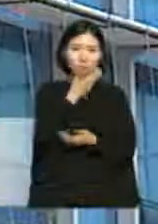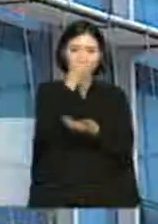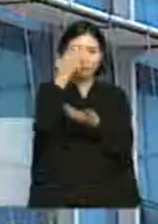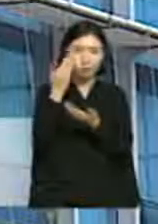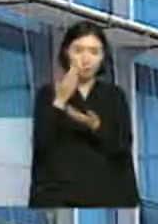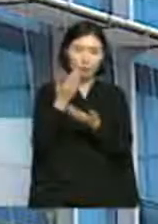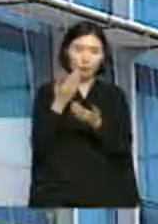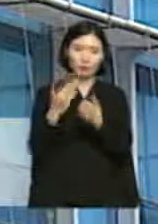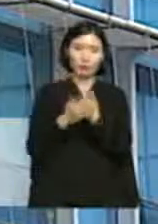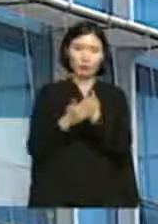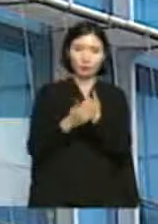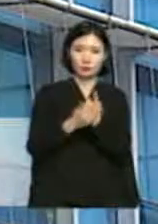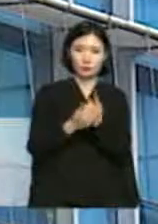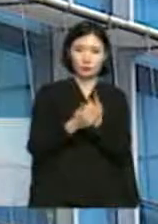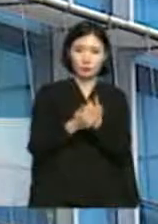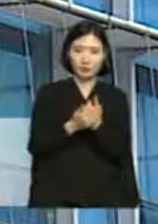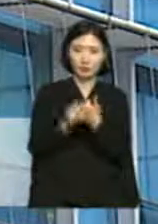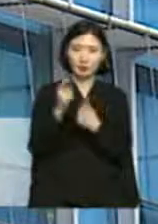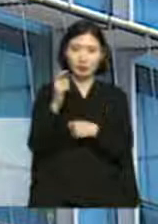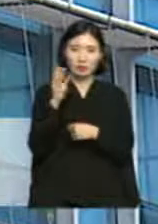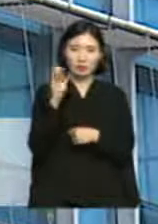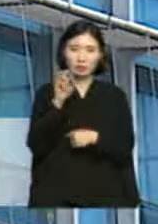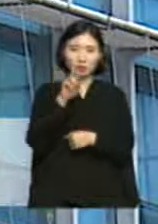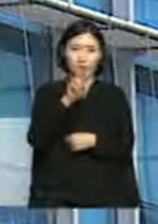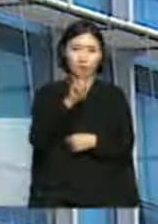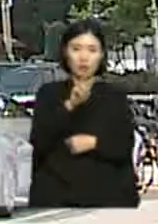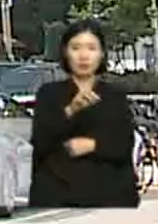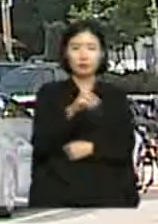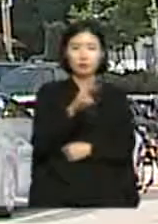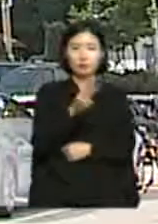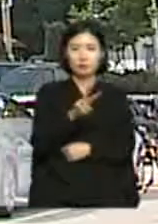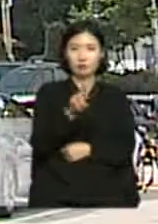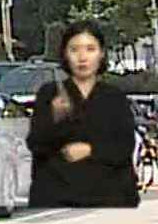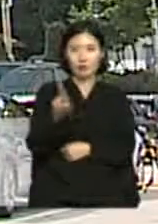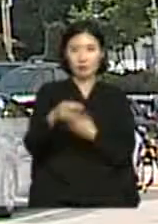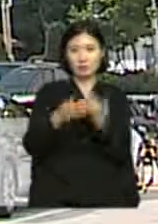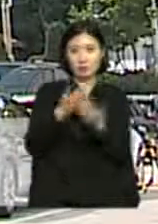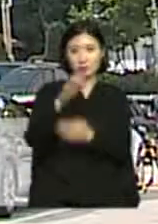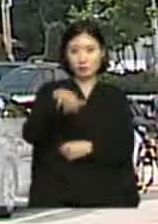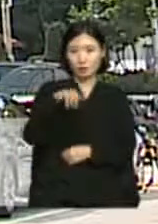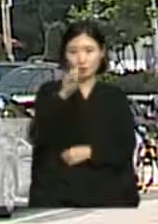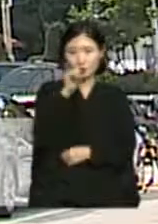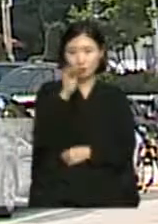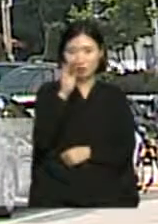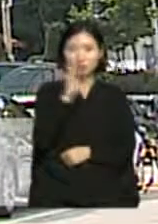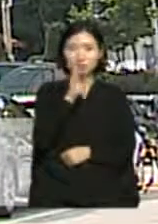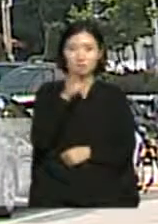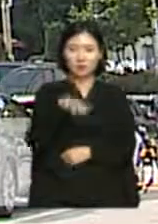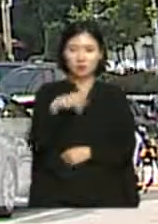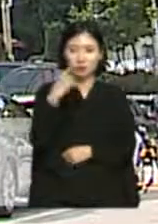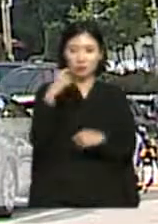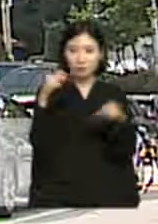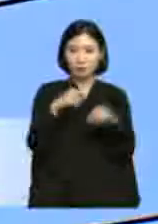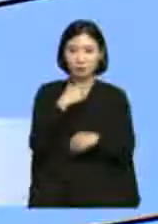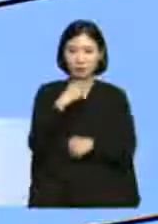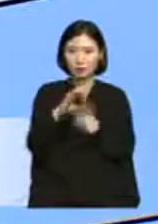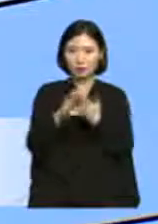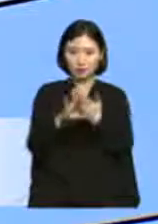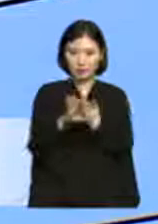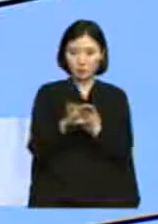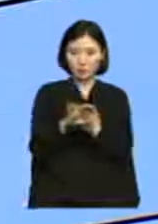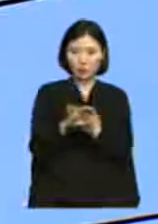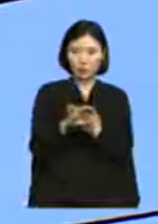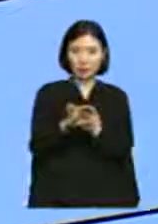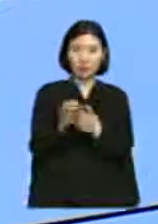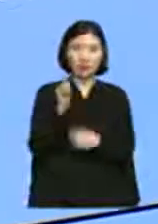부스 와 가상의 면접을 볼 수 있는 vr 체험장도 마련됩니다 현장 면접을 희망하는 구직자는 서대문구 일자리